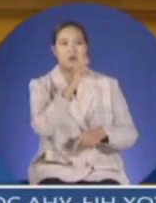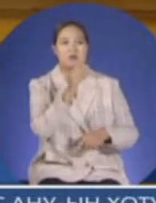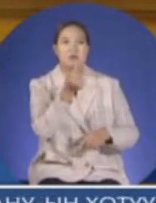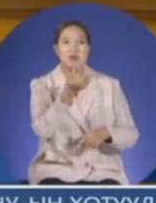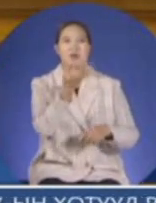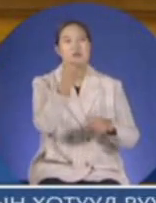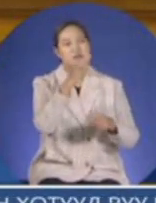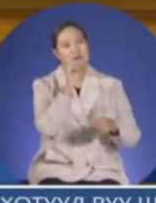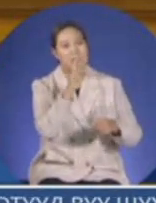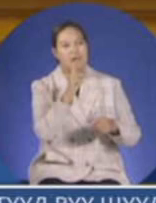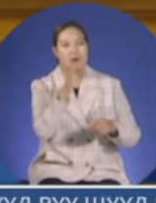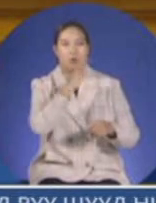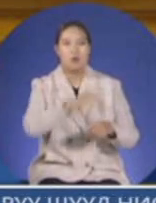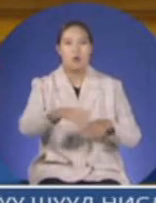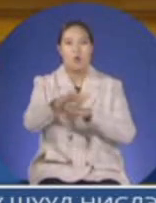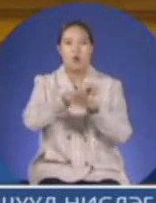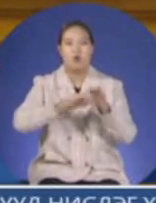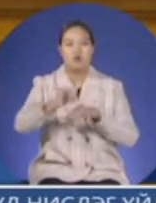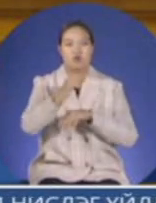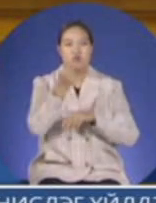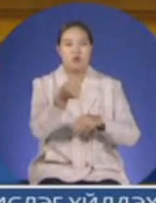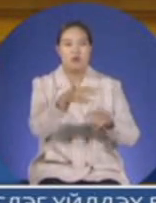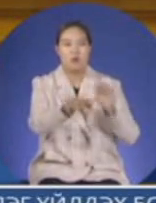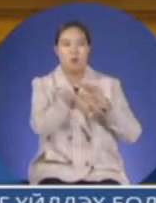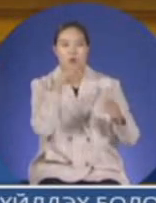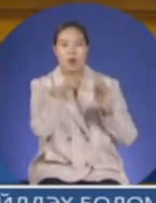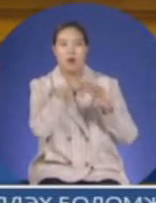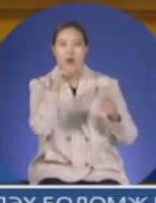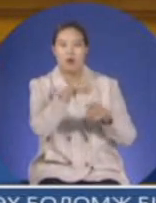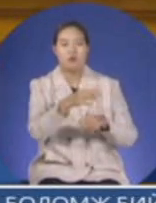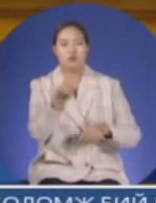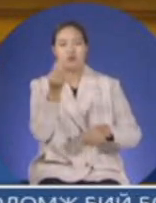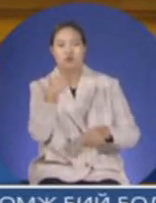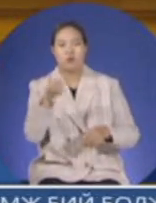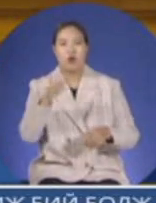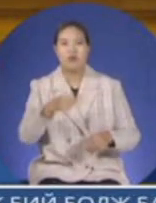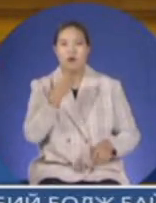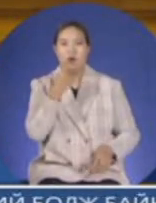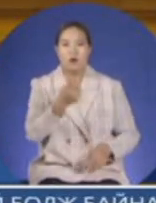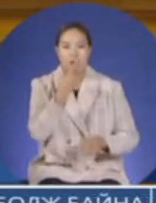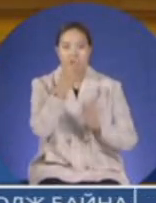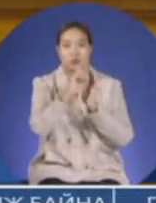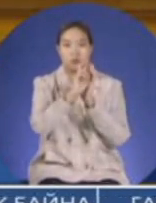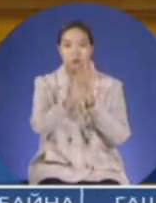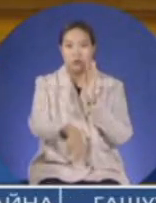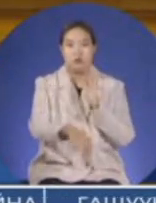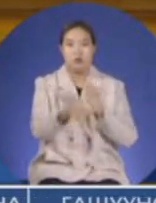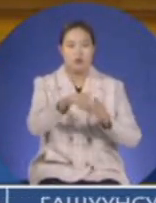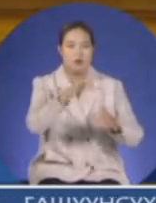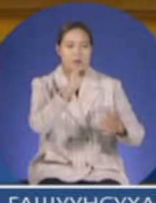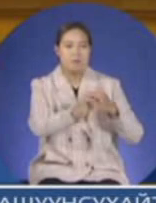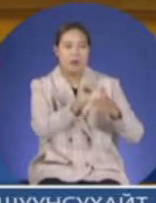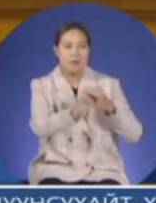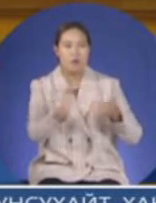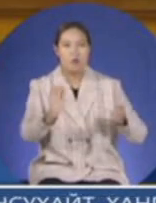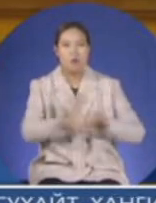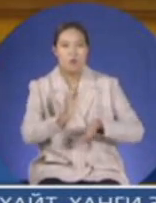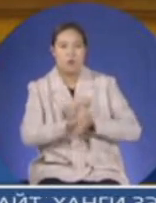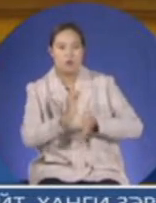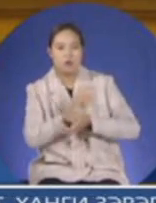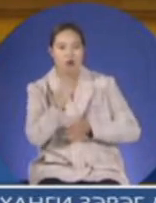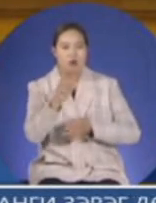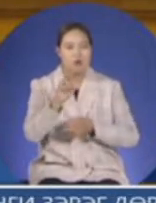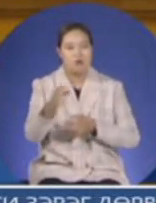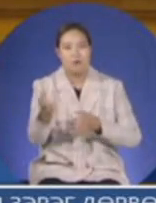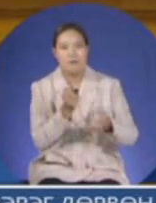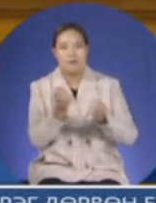хохирол учруул усад учруулж гэдэг нь шууд хэлэх боломжгүй. Одоо хуулийн байгууллаг нутгийн байгууллагуудыг аль болох богино хугацаанд цуглуулна. Эннийхээ